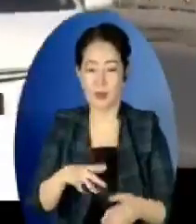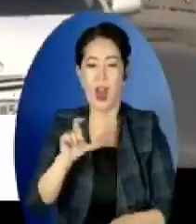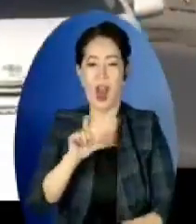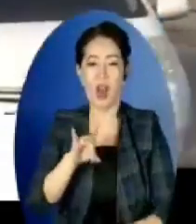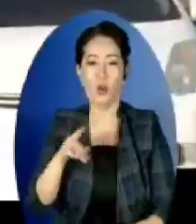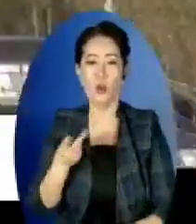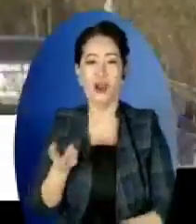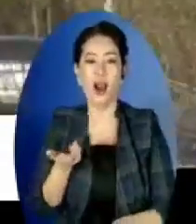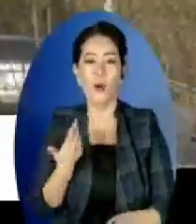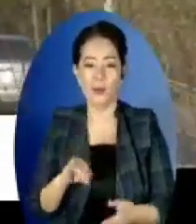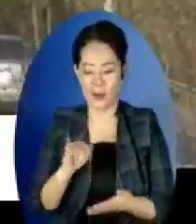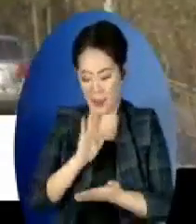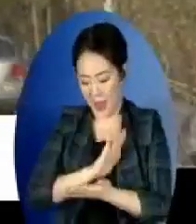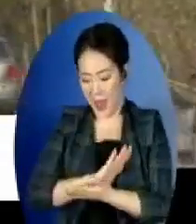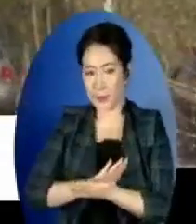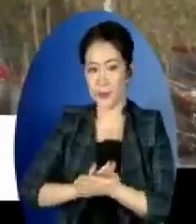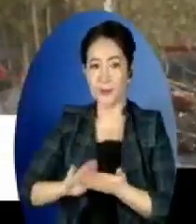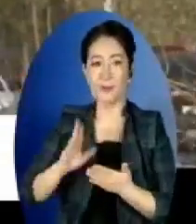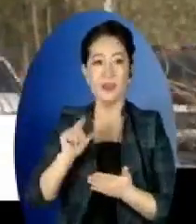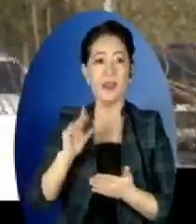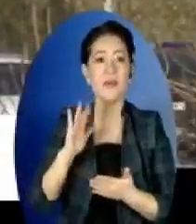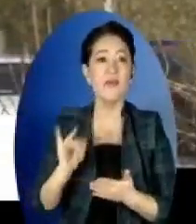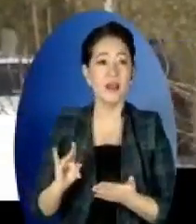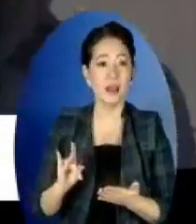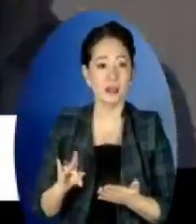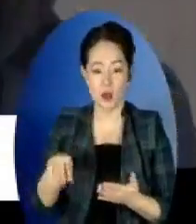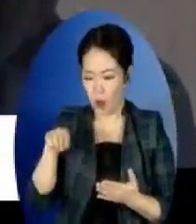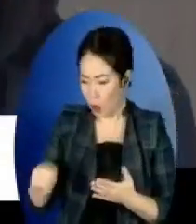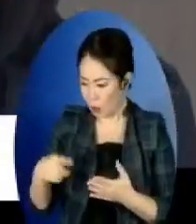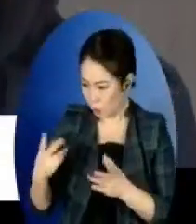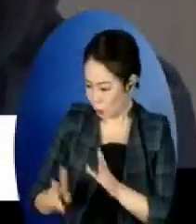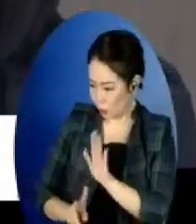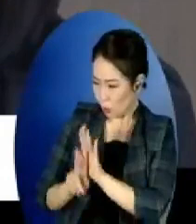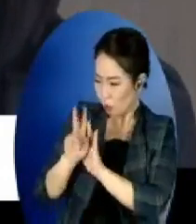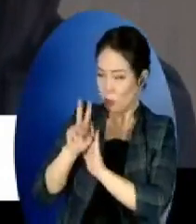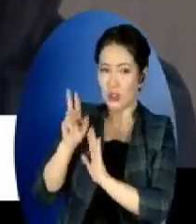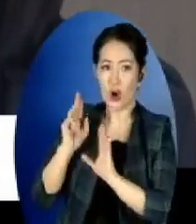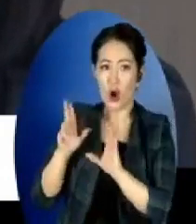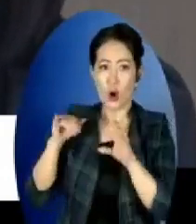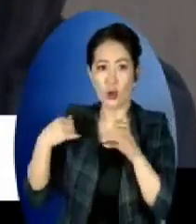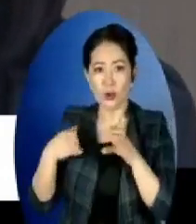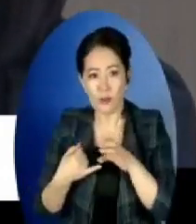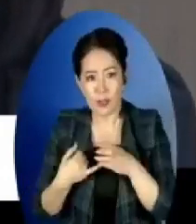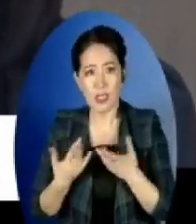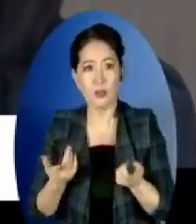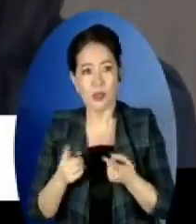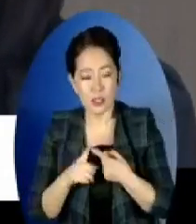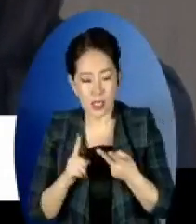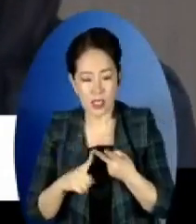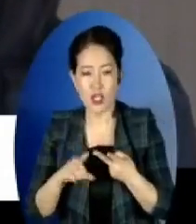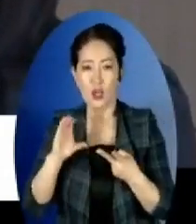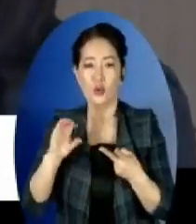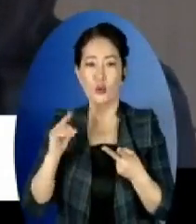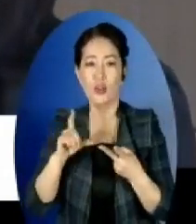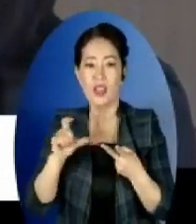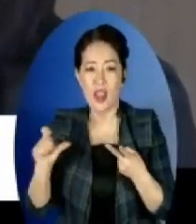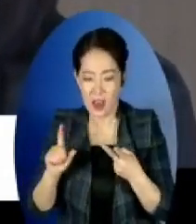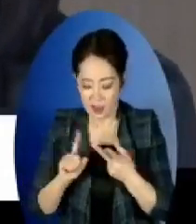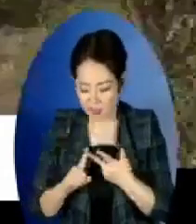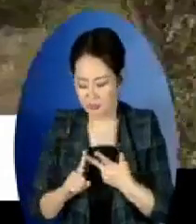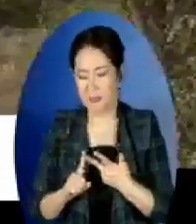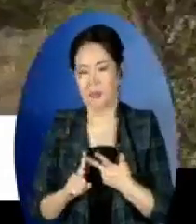ахуй, ариун цэвэр юм. Өнөөдөр үүсэж байгаа нөхцөл байдал чигсэн энэ коронавирус гэж байна, сүрье гэж байна. Энэ